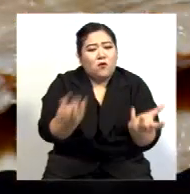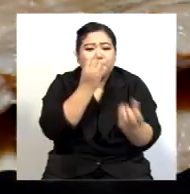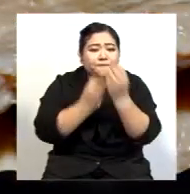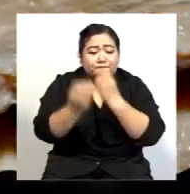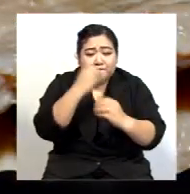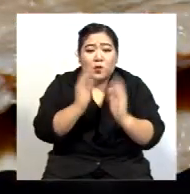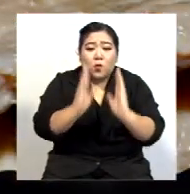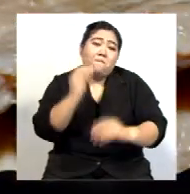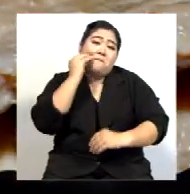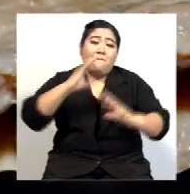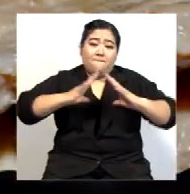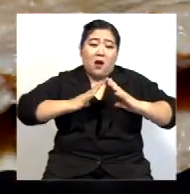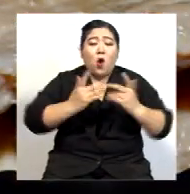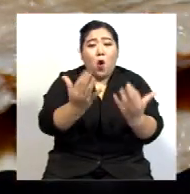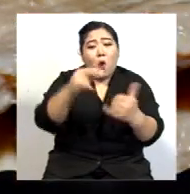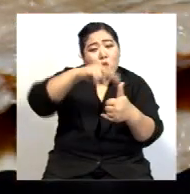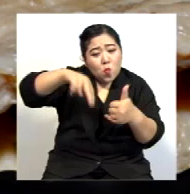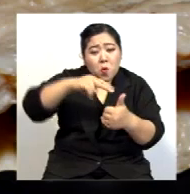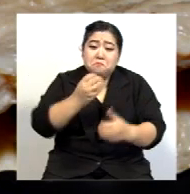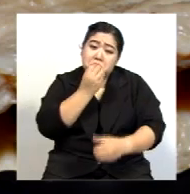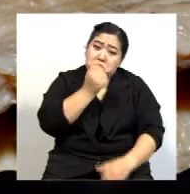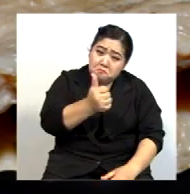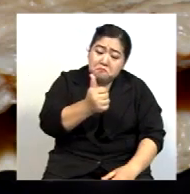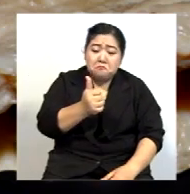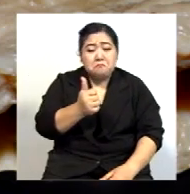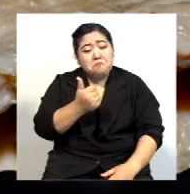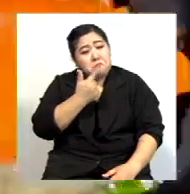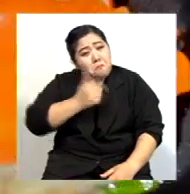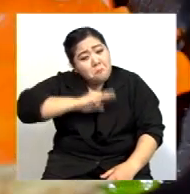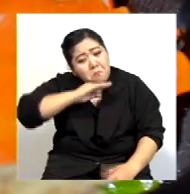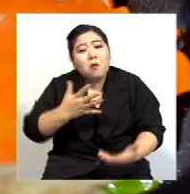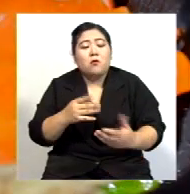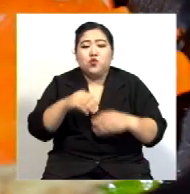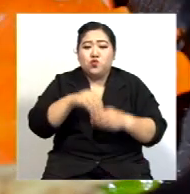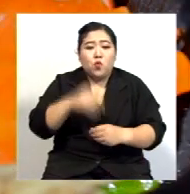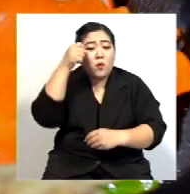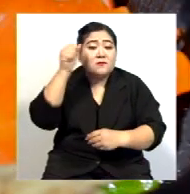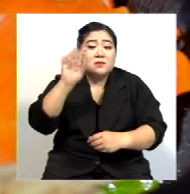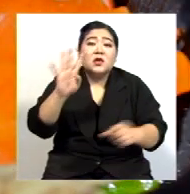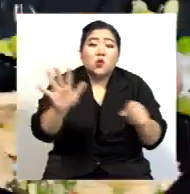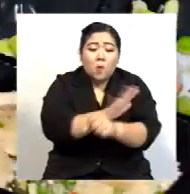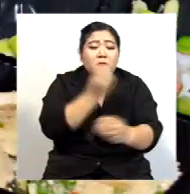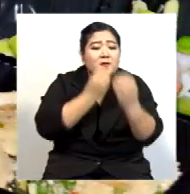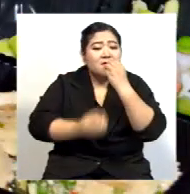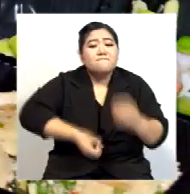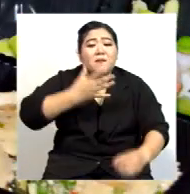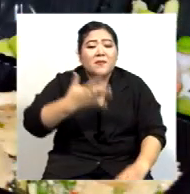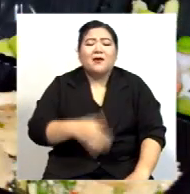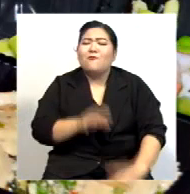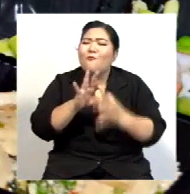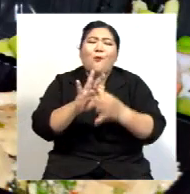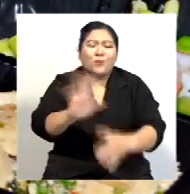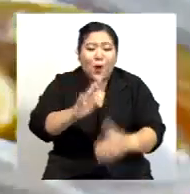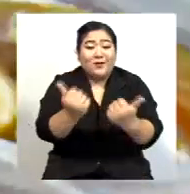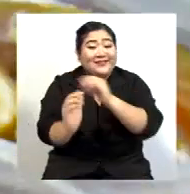ารการกินของคนที่อยู่ในบ้านพักเนี่ยนะคะว่าจะอยู่ยังไง14วันให้สามารถอยู่ได้แล้วก็ไม่เบื่ออาหารต้องบอกว่าอาหารเช้า